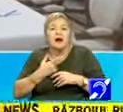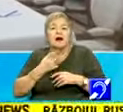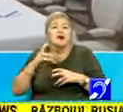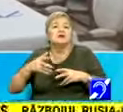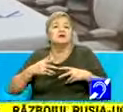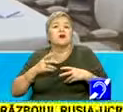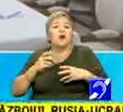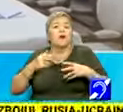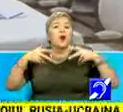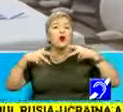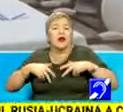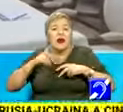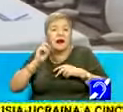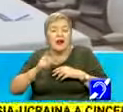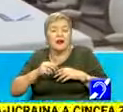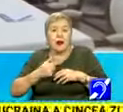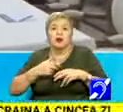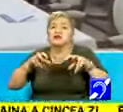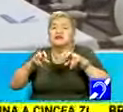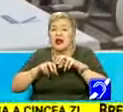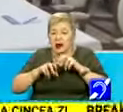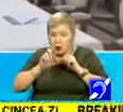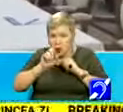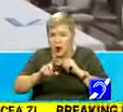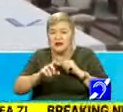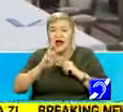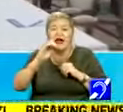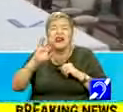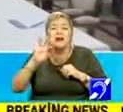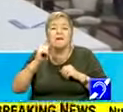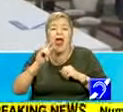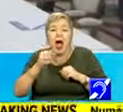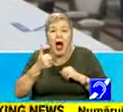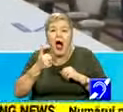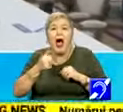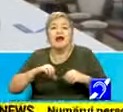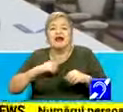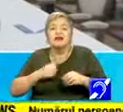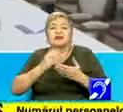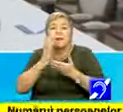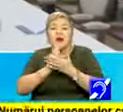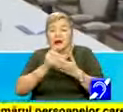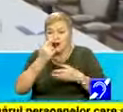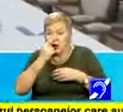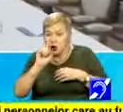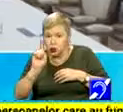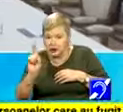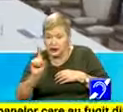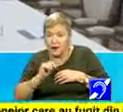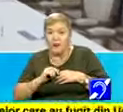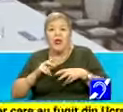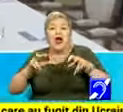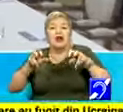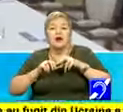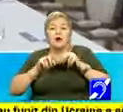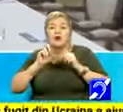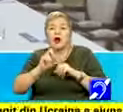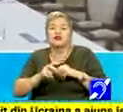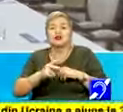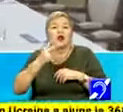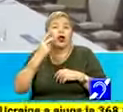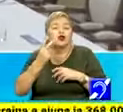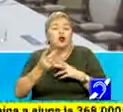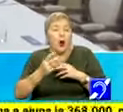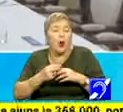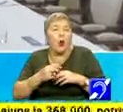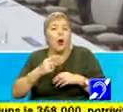În primul rând, recunoașterea Crimeei ca parte integrantă a Federației Ruse, recunoașterea celor două entități noi apărute